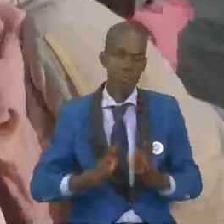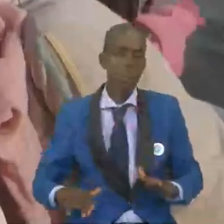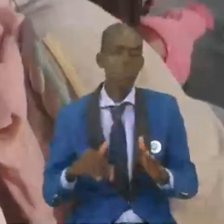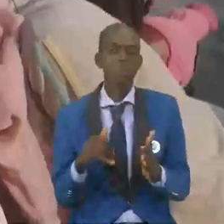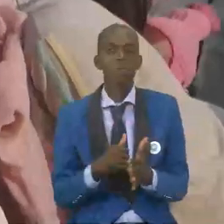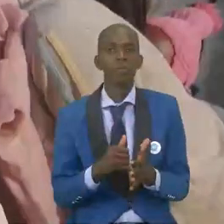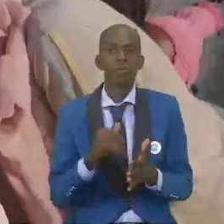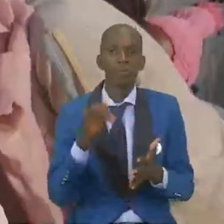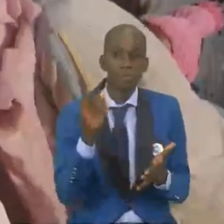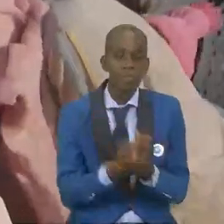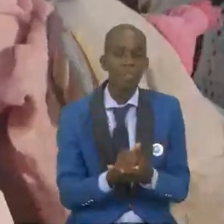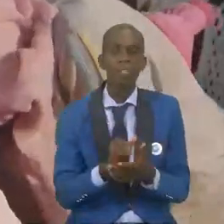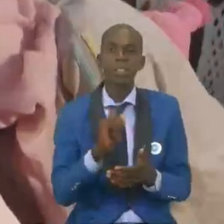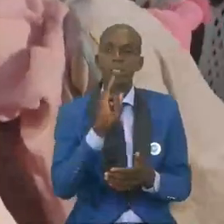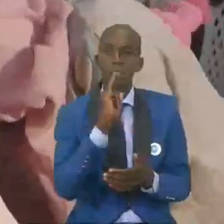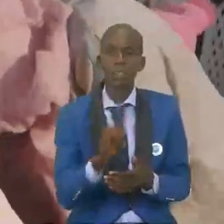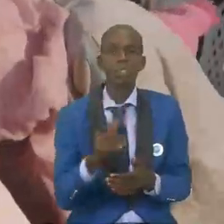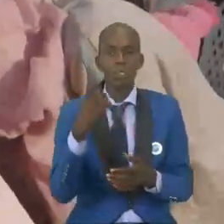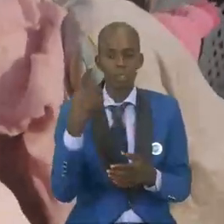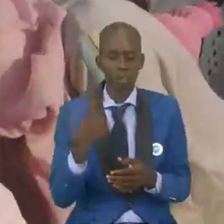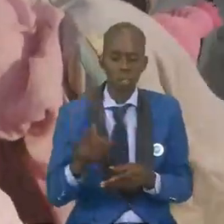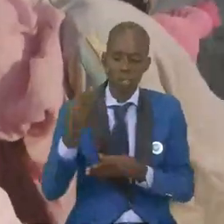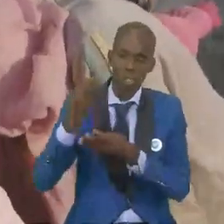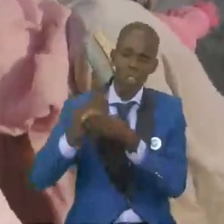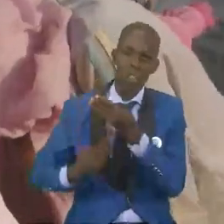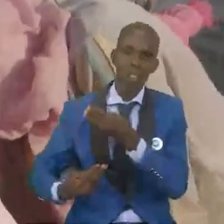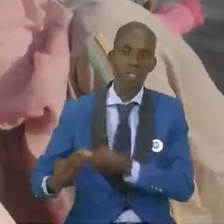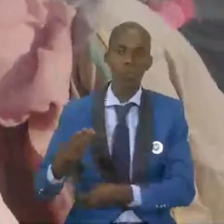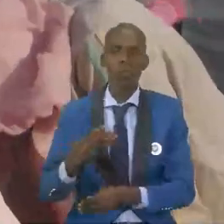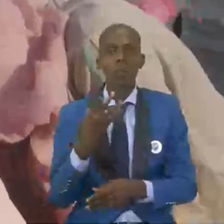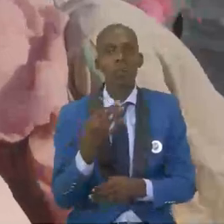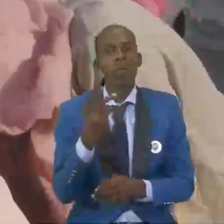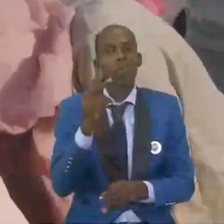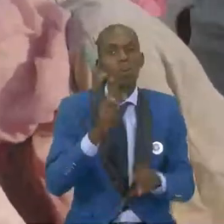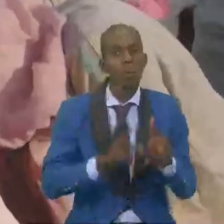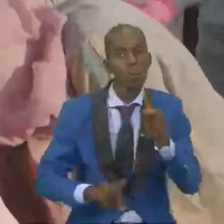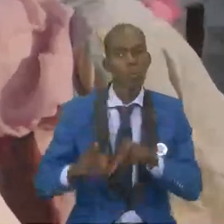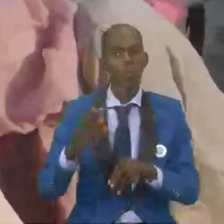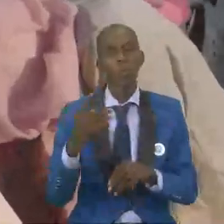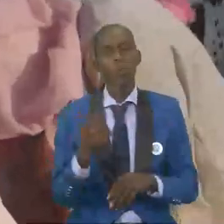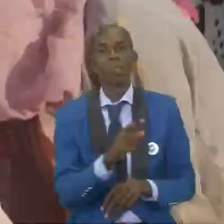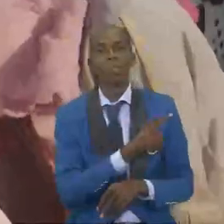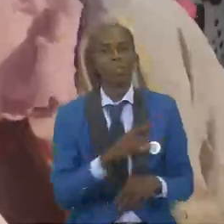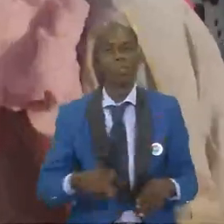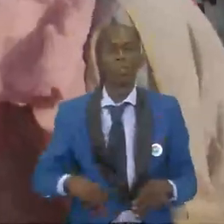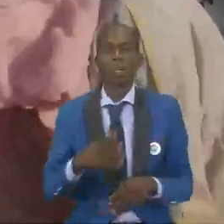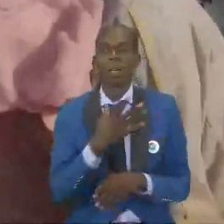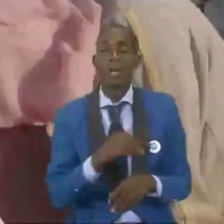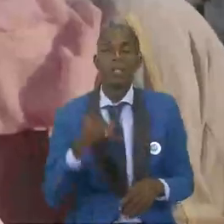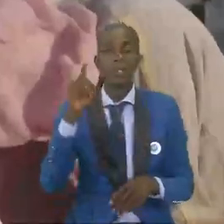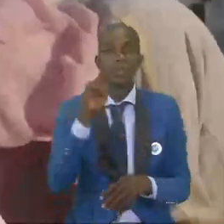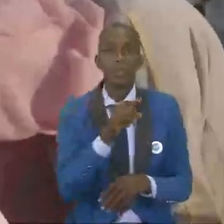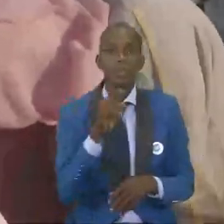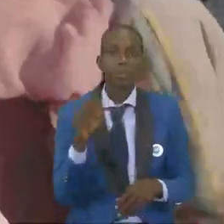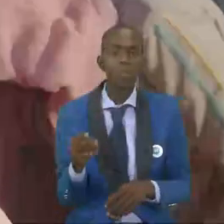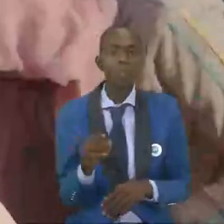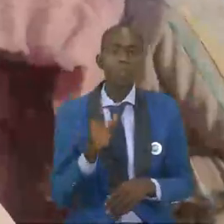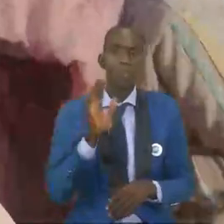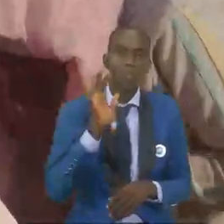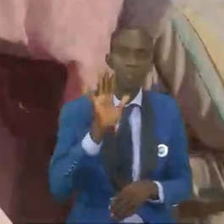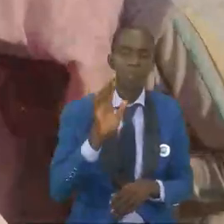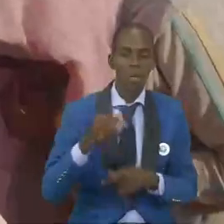ouverte contre toi, tu vas les faire taire. Ça, c'est l'héritage